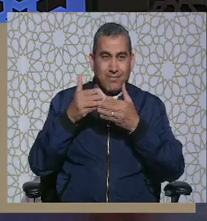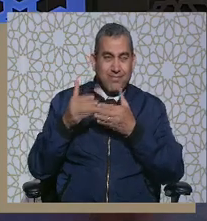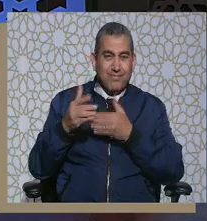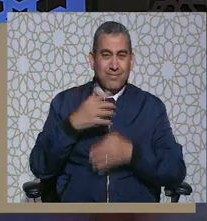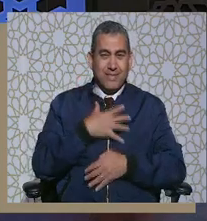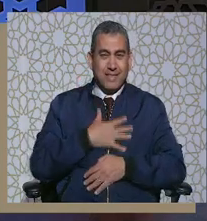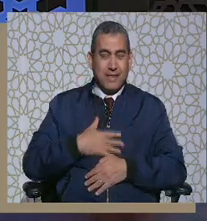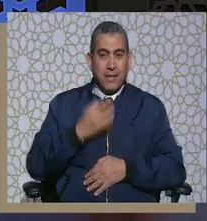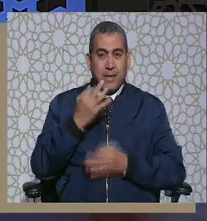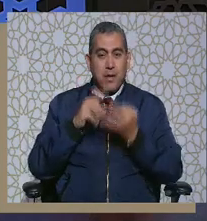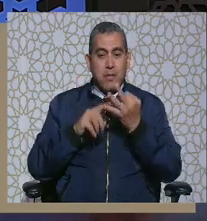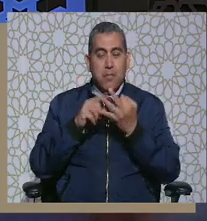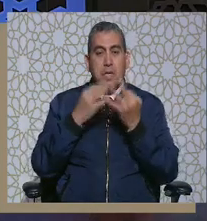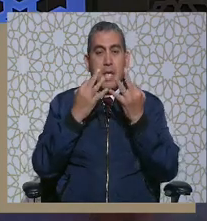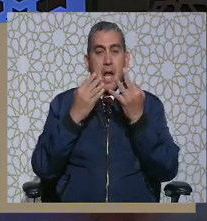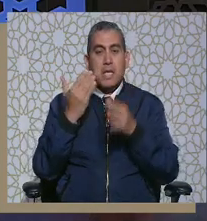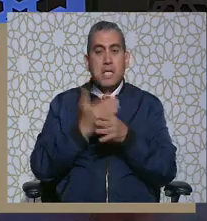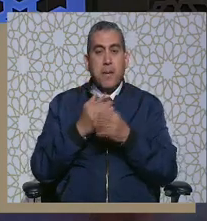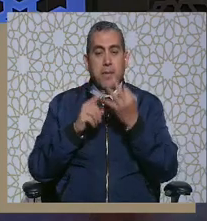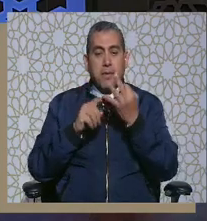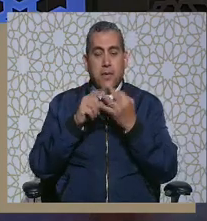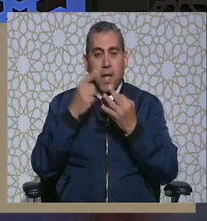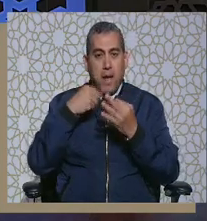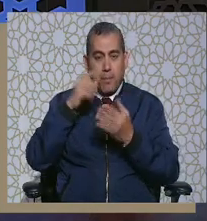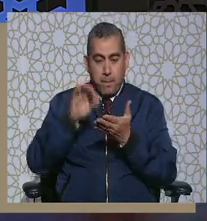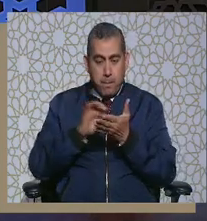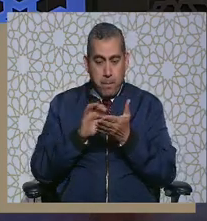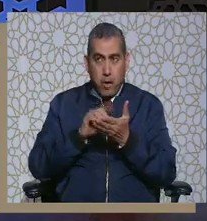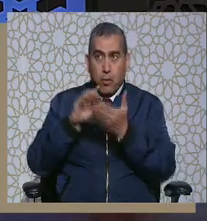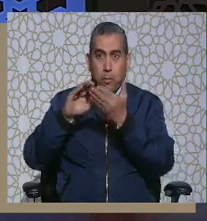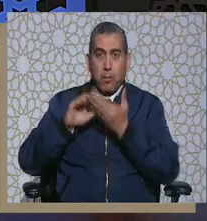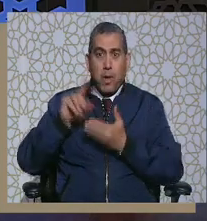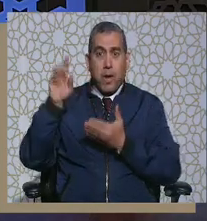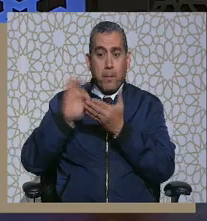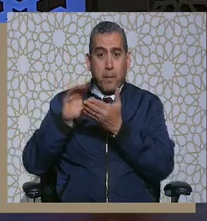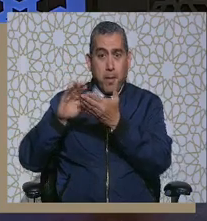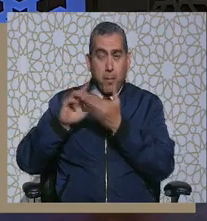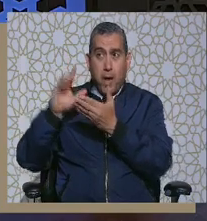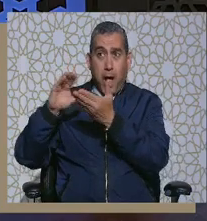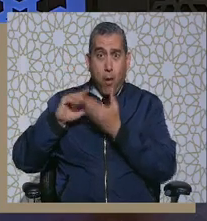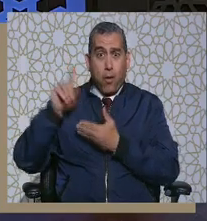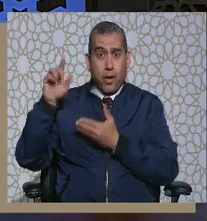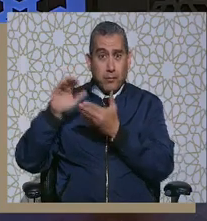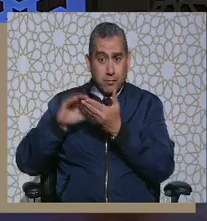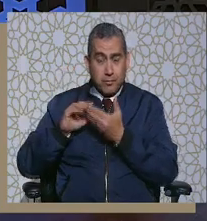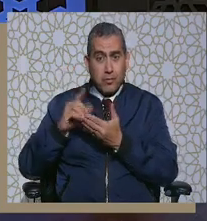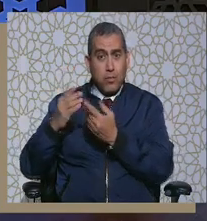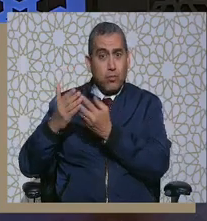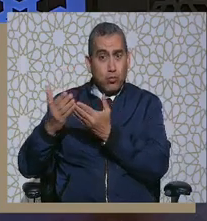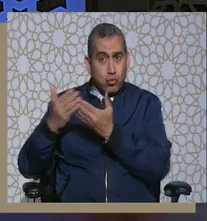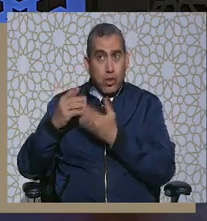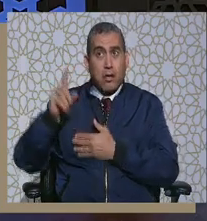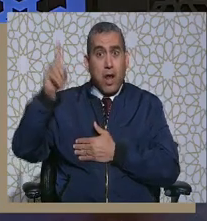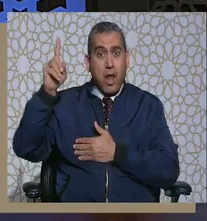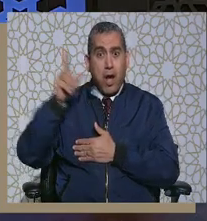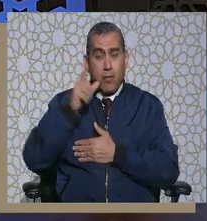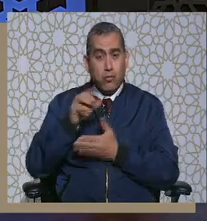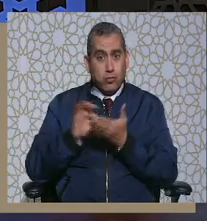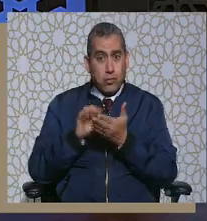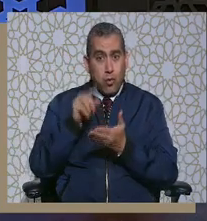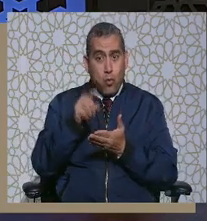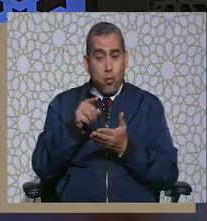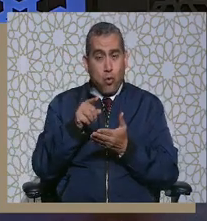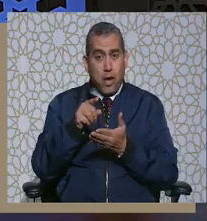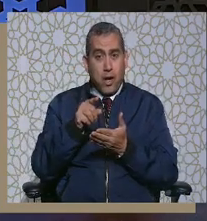ثلاث اسباب بتمنع من ان احنا نحس ان القدر ده مدد ان القدر ده عون القدر ده مساعده من الله سبحانه وتعالى